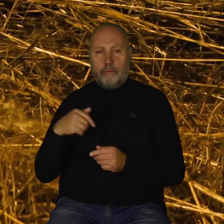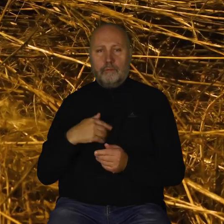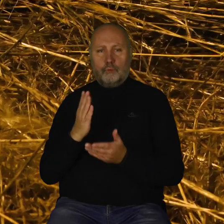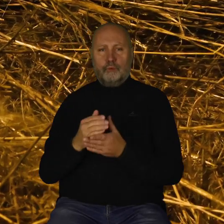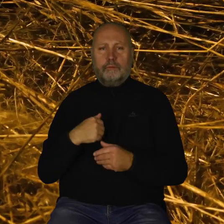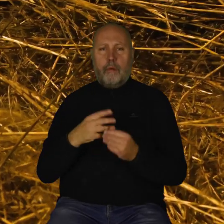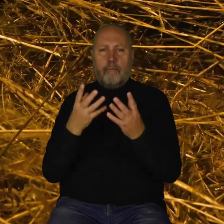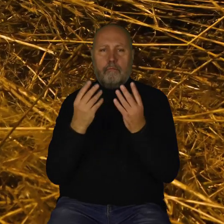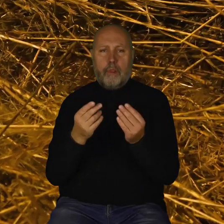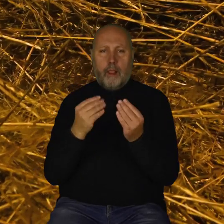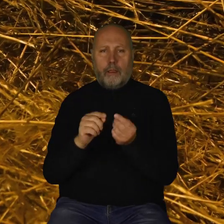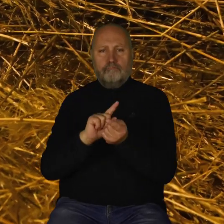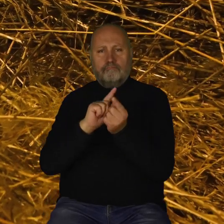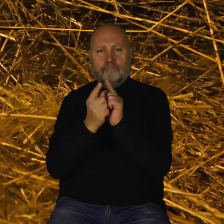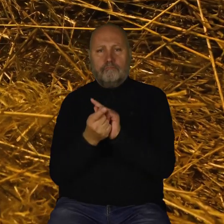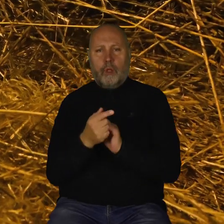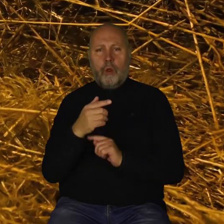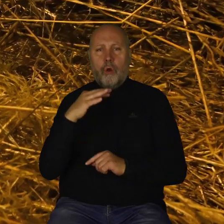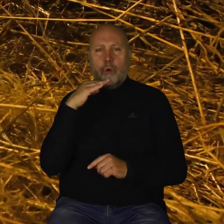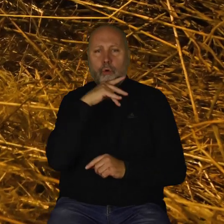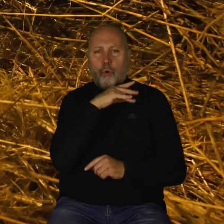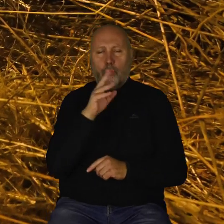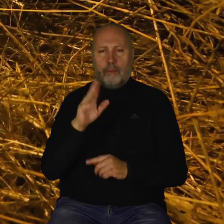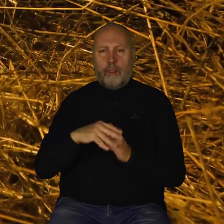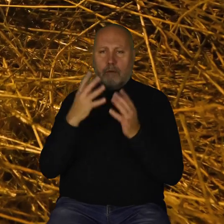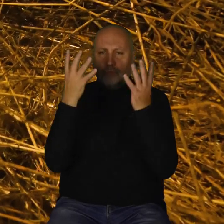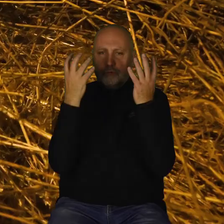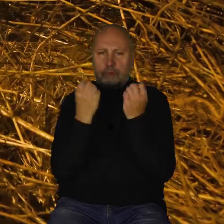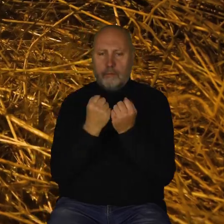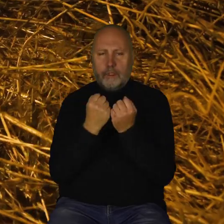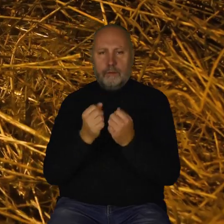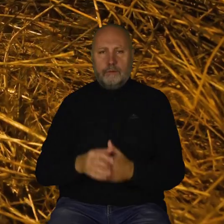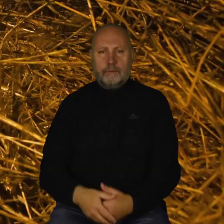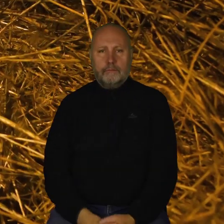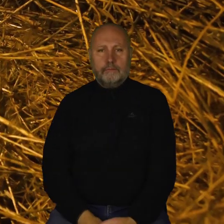stawała się miękka i zmieniała kolor na